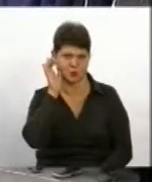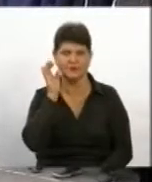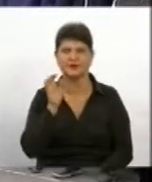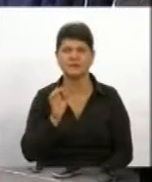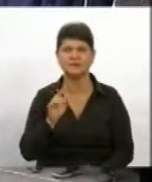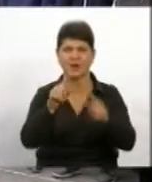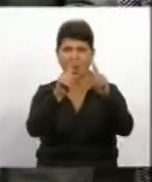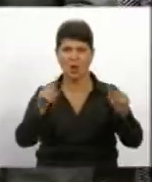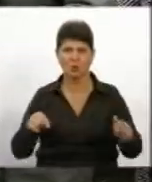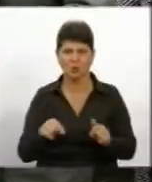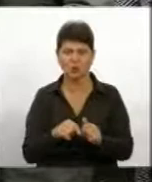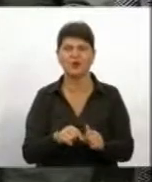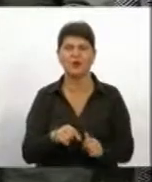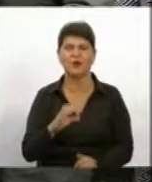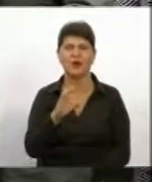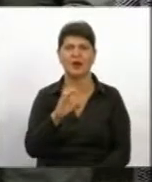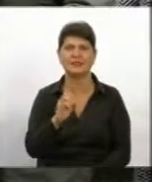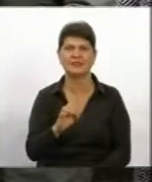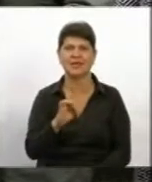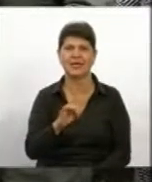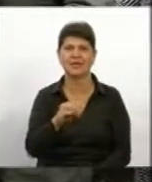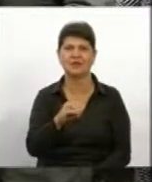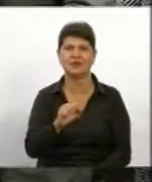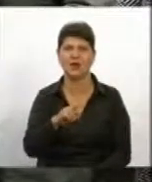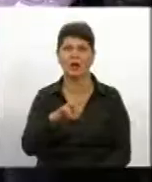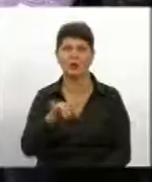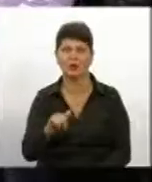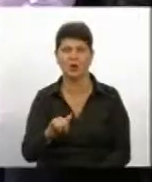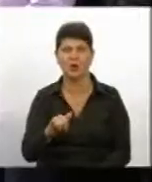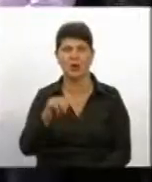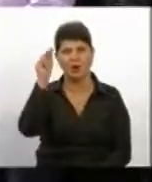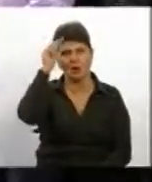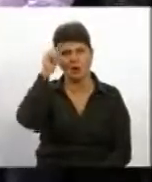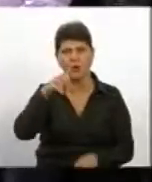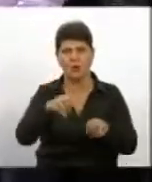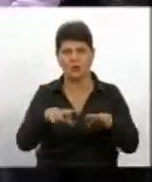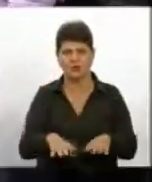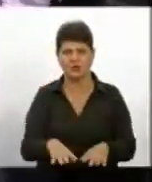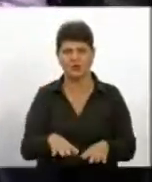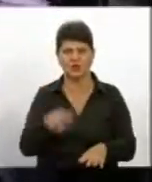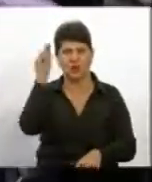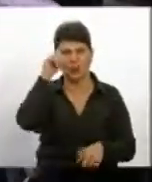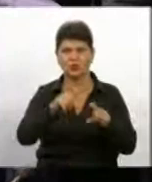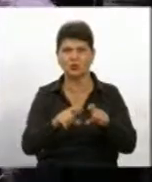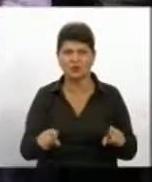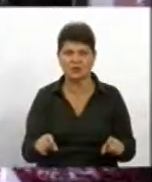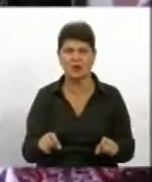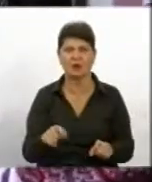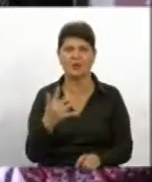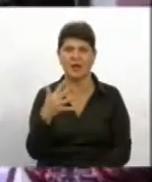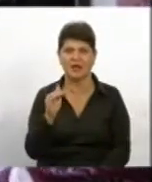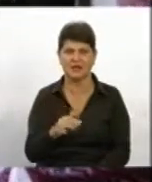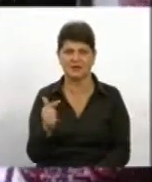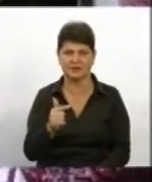дошку сержанту Буйлуку вирішили викладачі та учні закладу. 5 000 гривень зібрали самі. Цих грошей вистачило на виготовлення